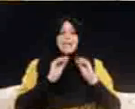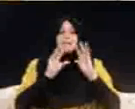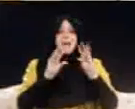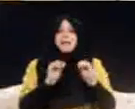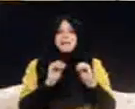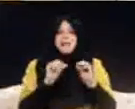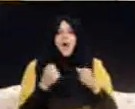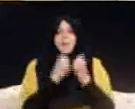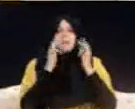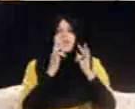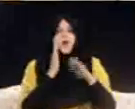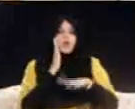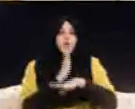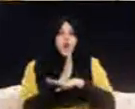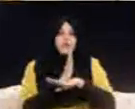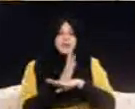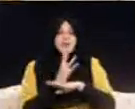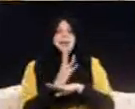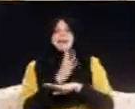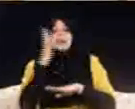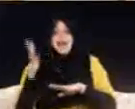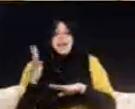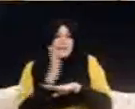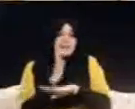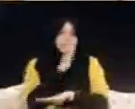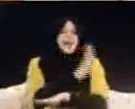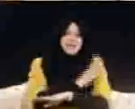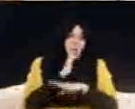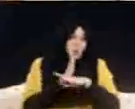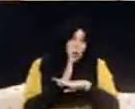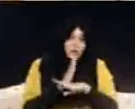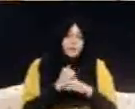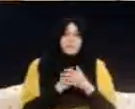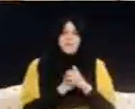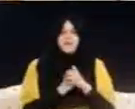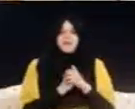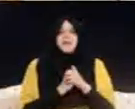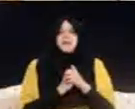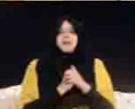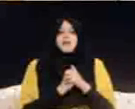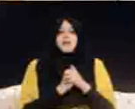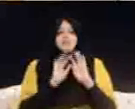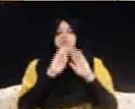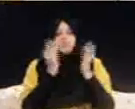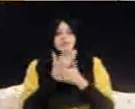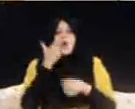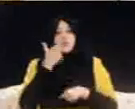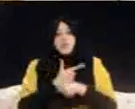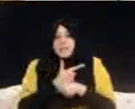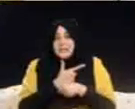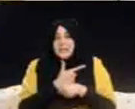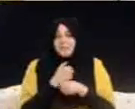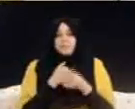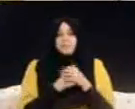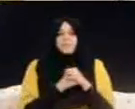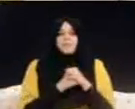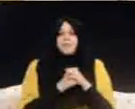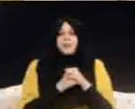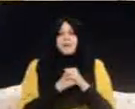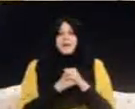بالمفروضات كصلاة الظهر مثلا قبلها وبعدها، يعني وردت 12 ركعة من الرواتب